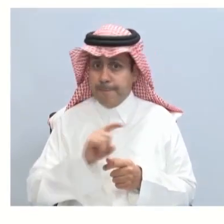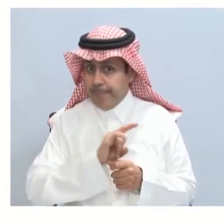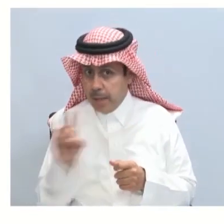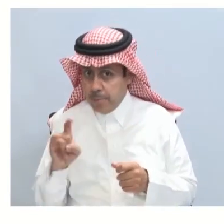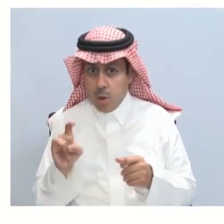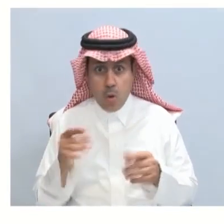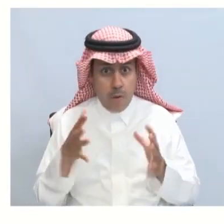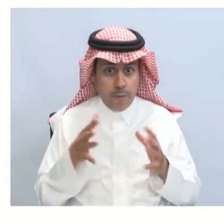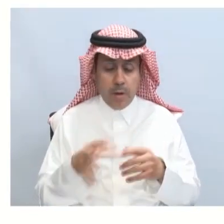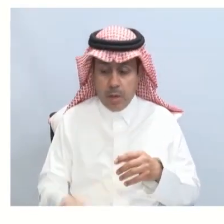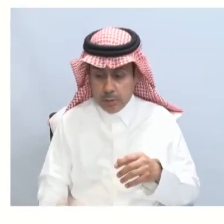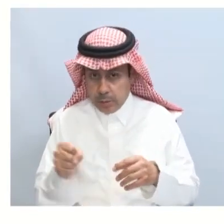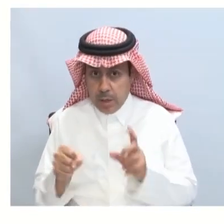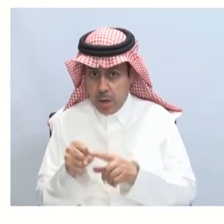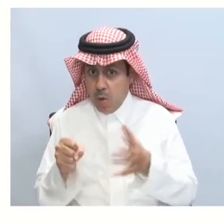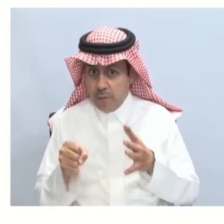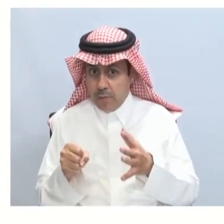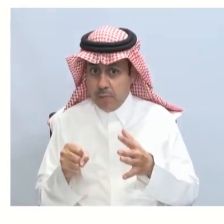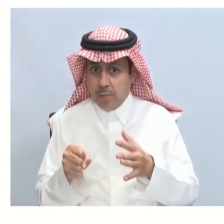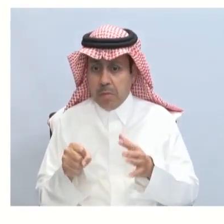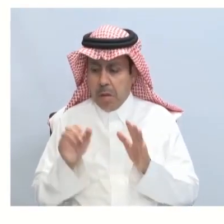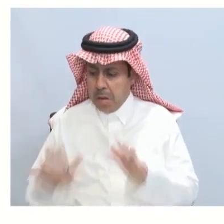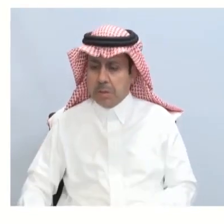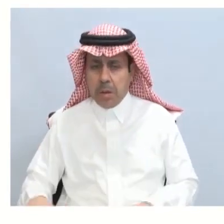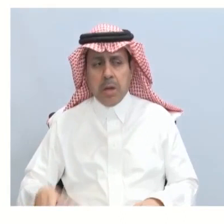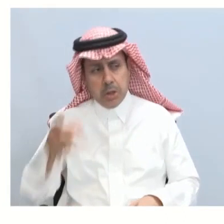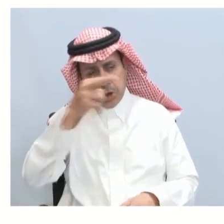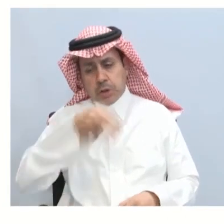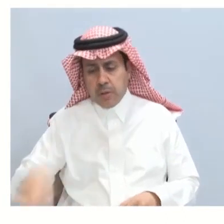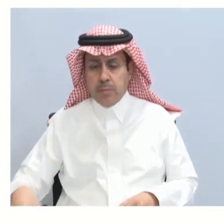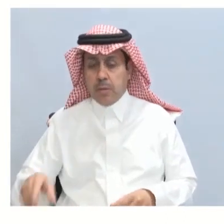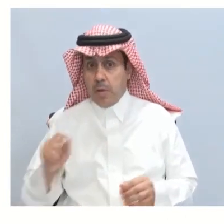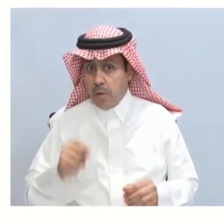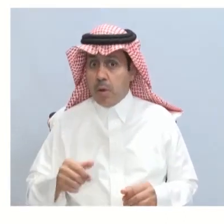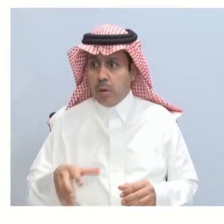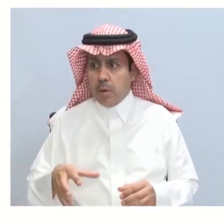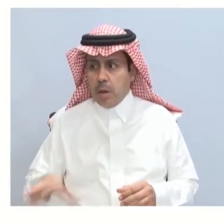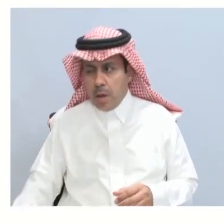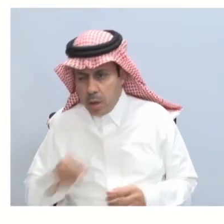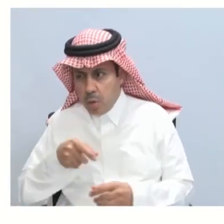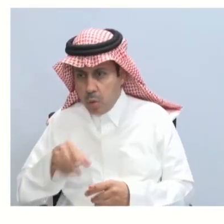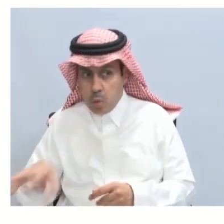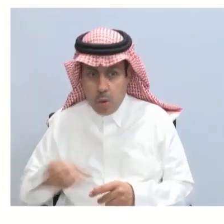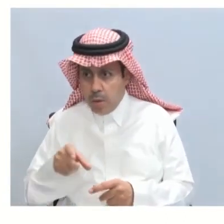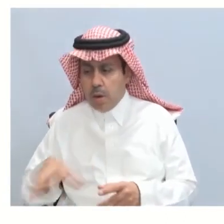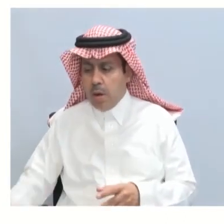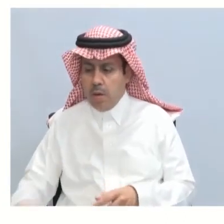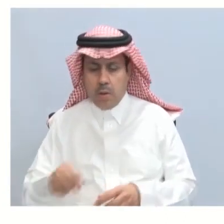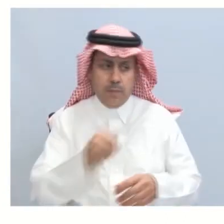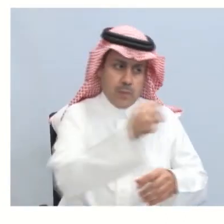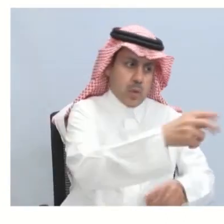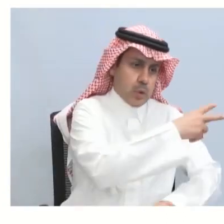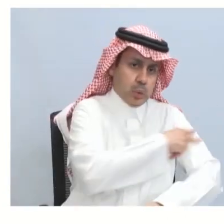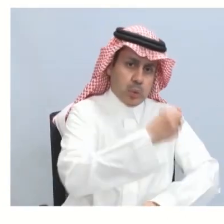واجد اللقط عليها فالافضل له تركها واما ان خشي عليها فانه ياخذها